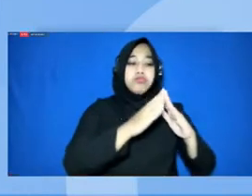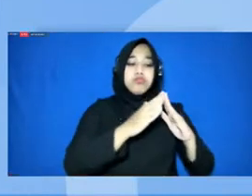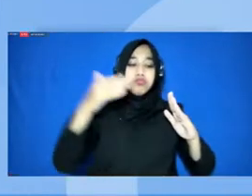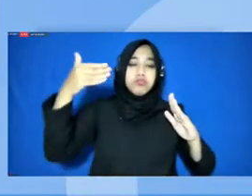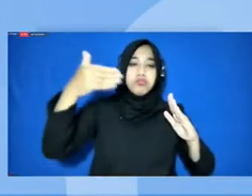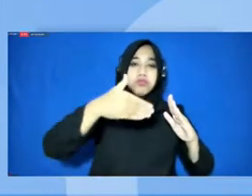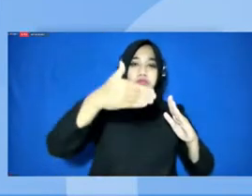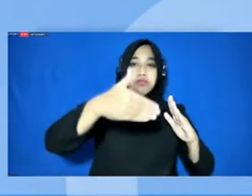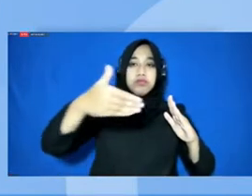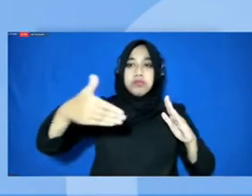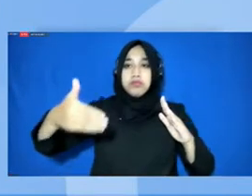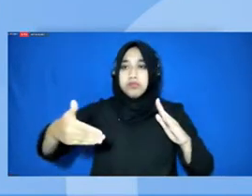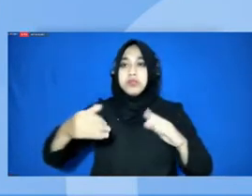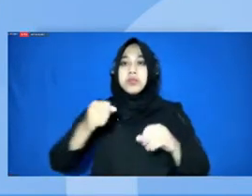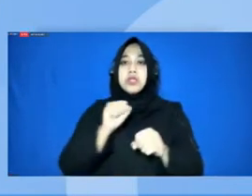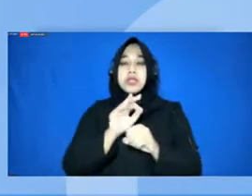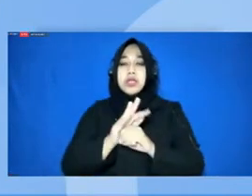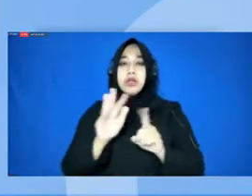yang terdampak.